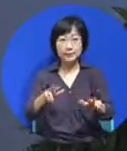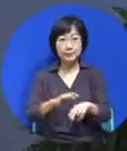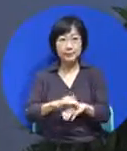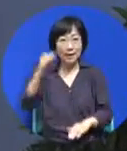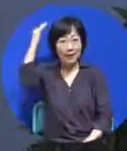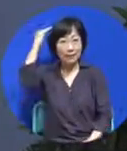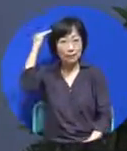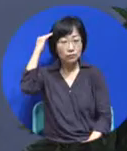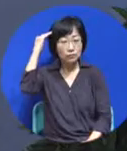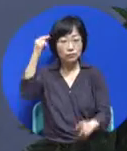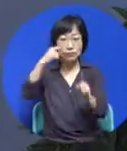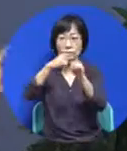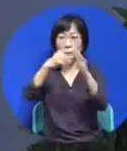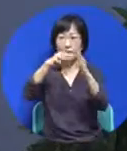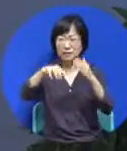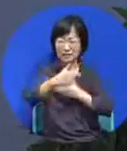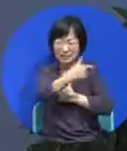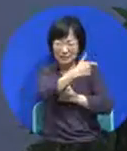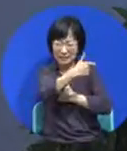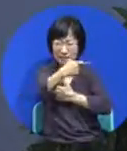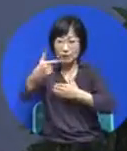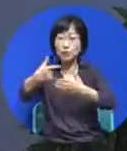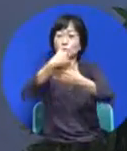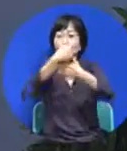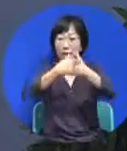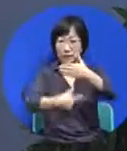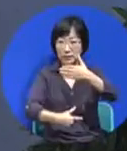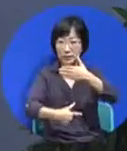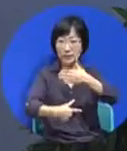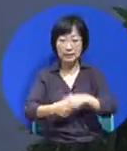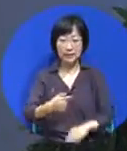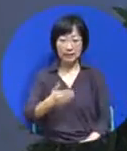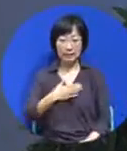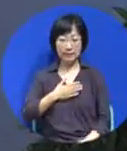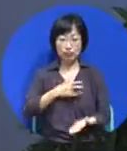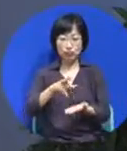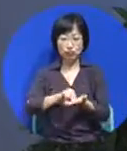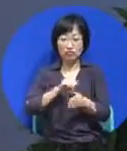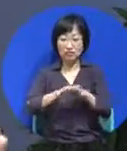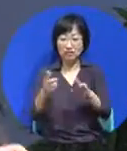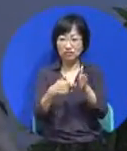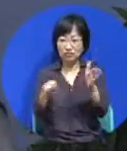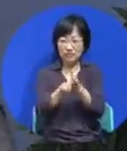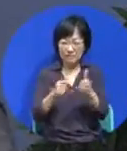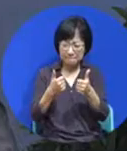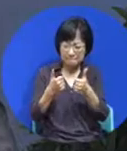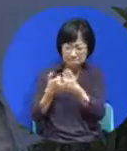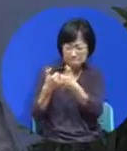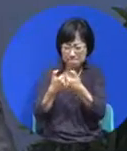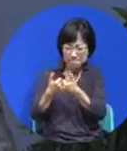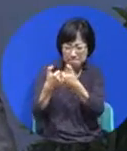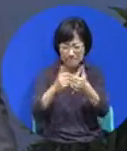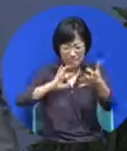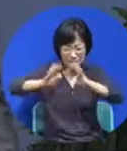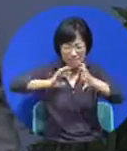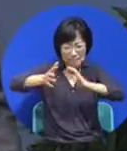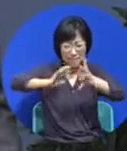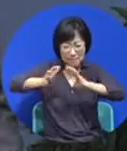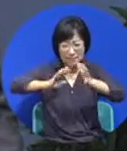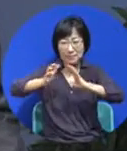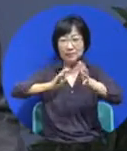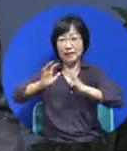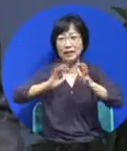이제 해결하려고 하기 위해서 지금 계속 지금 연구 중에 있습니다. 회의 중에 그래요. I'd like to ask for your prayers because two very large